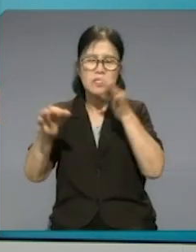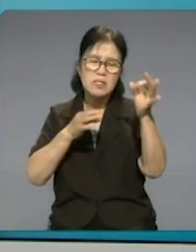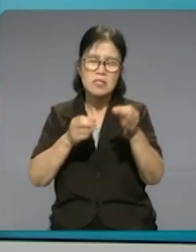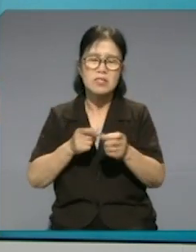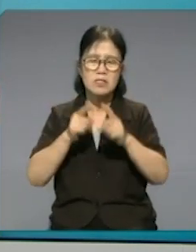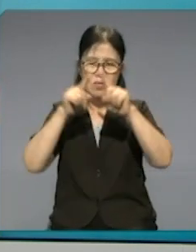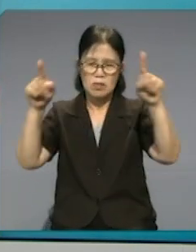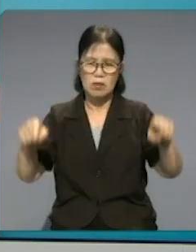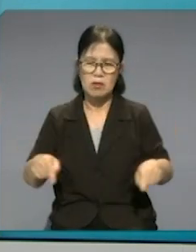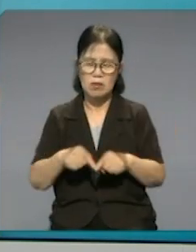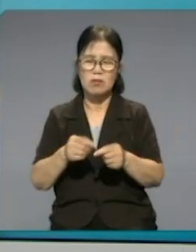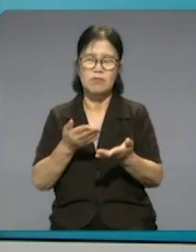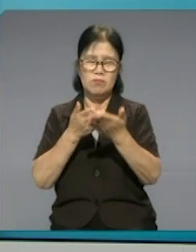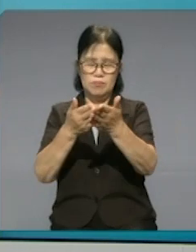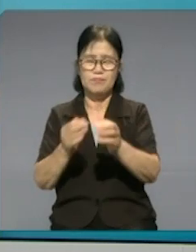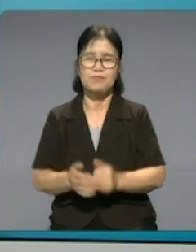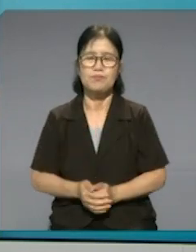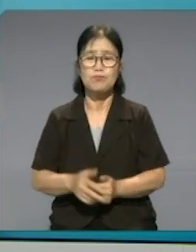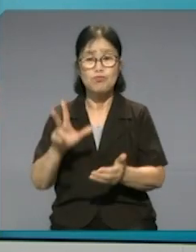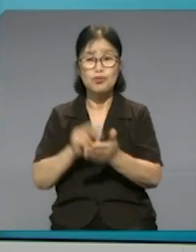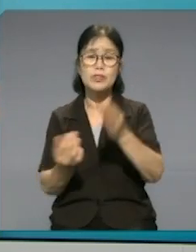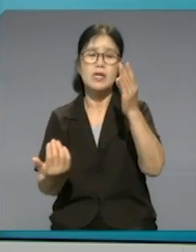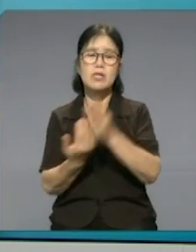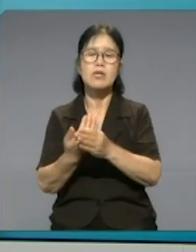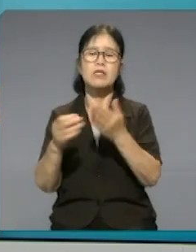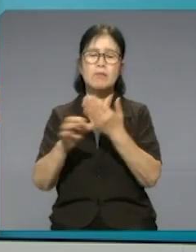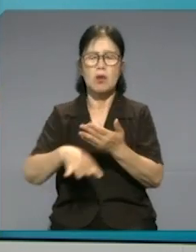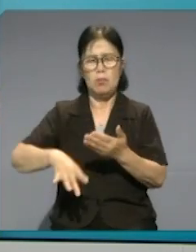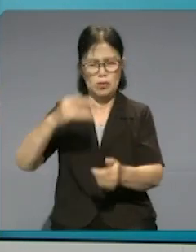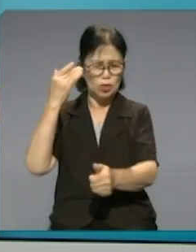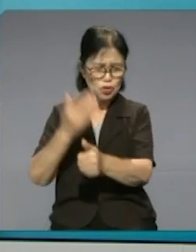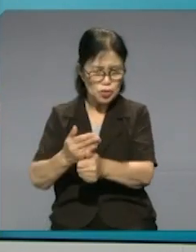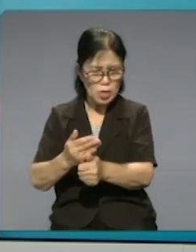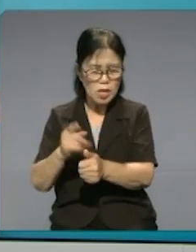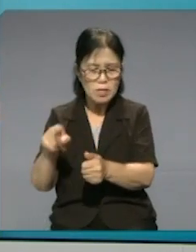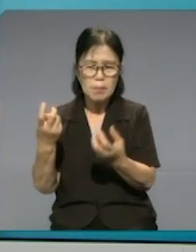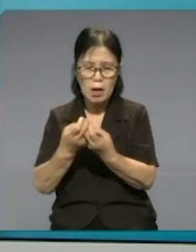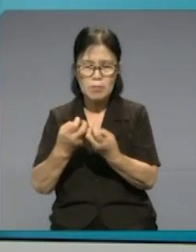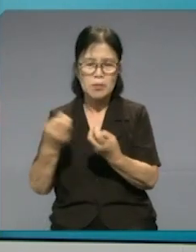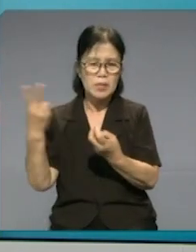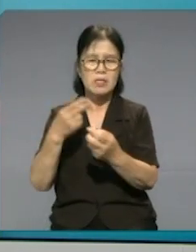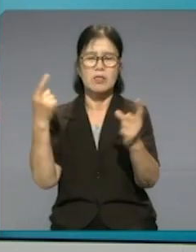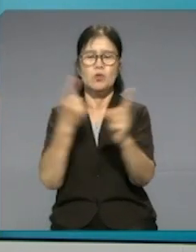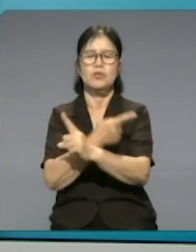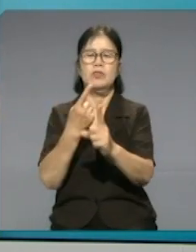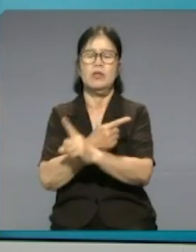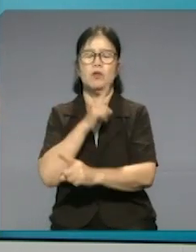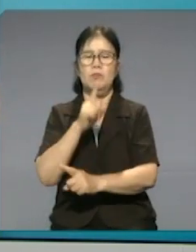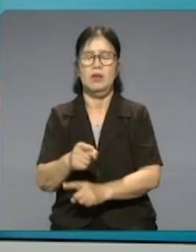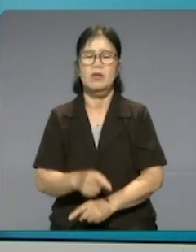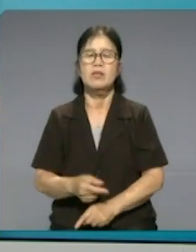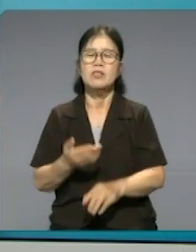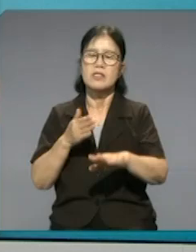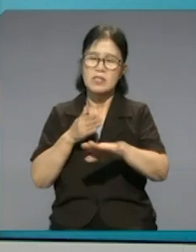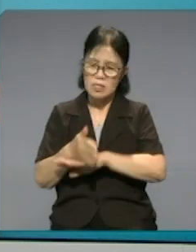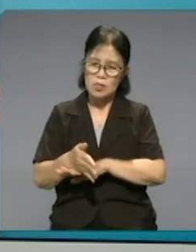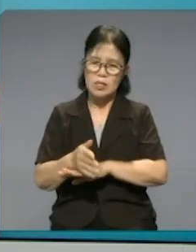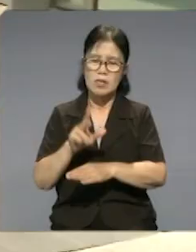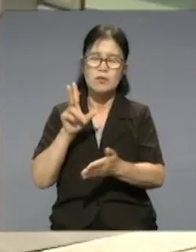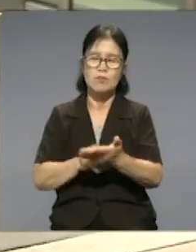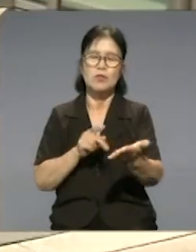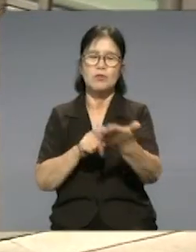생기면 직위해제부터 하는 원칙도 개선하겠다고 했는데요. 뒤늦었다는 지적도 있습니다. 김대영 기자입니다.